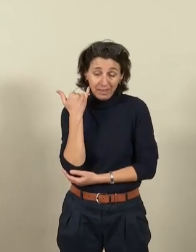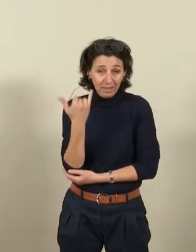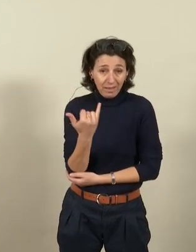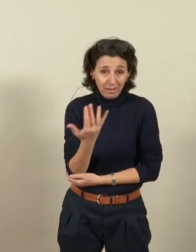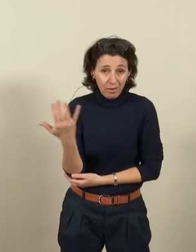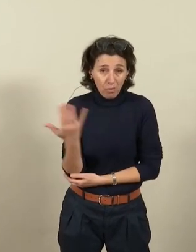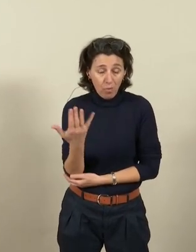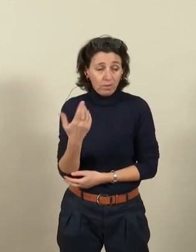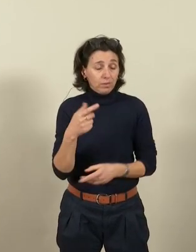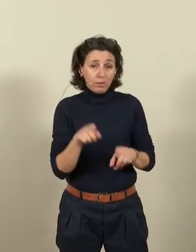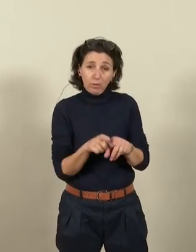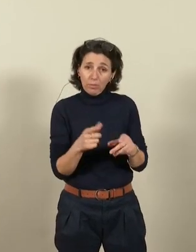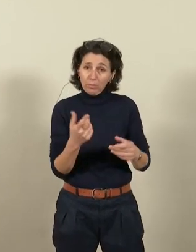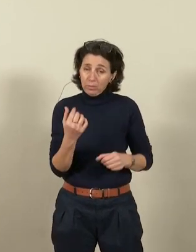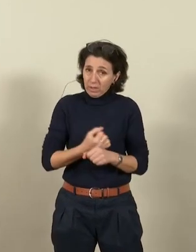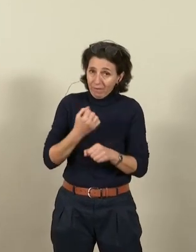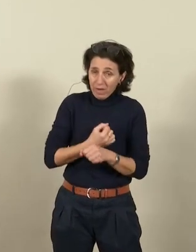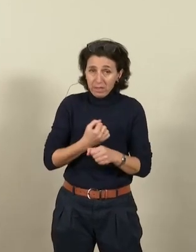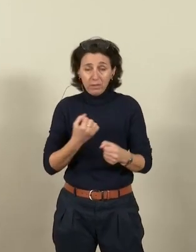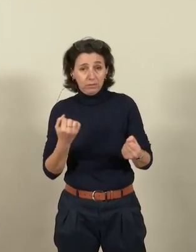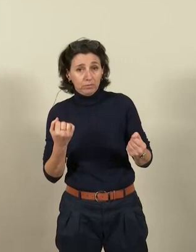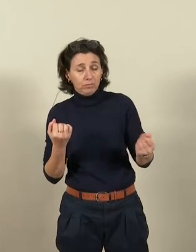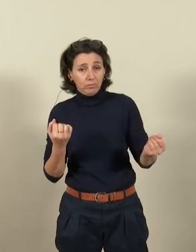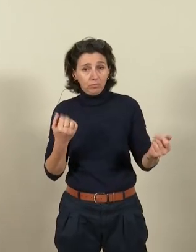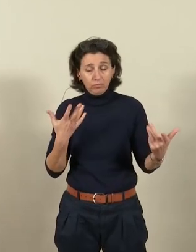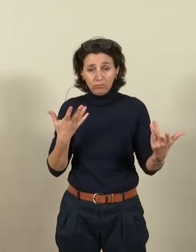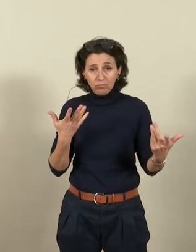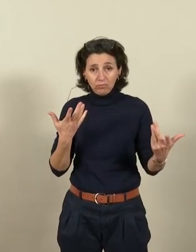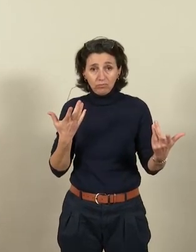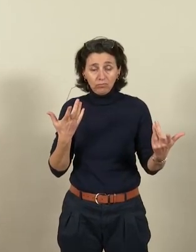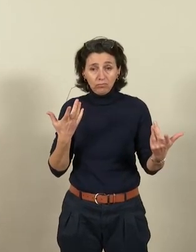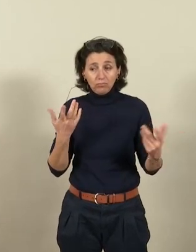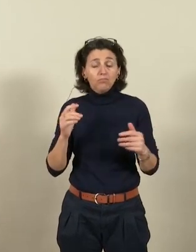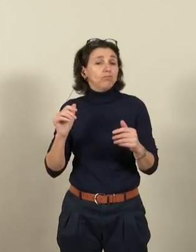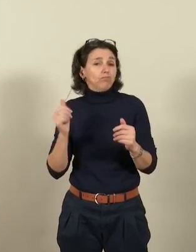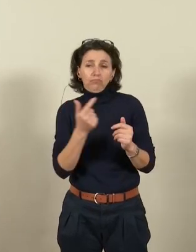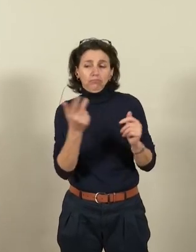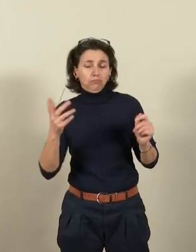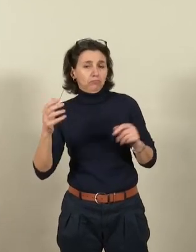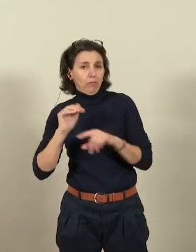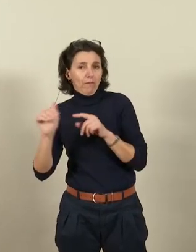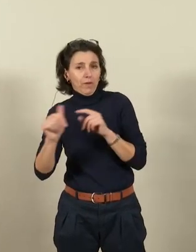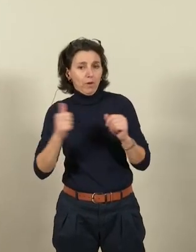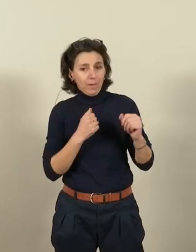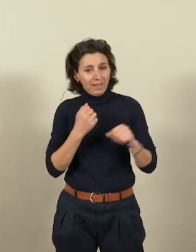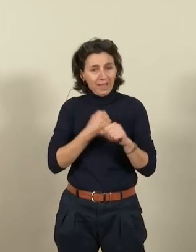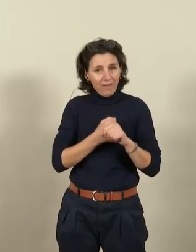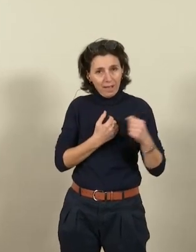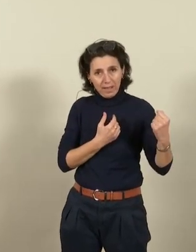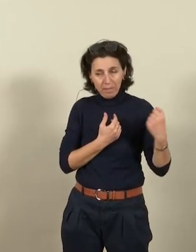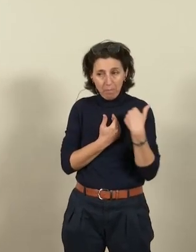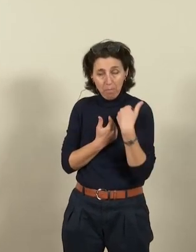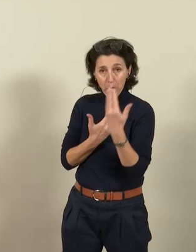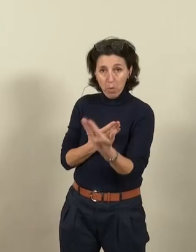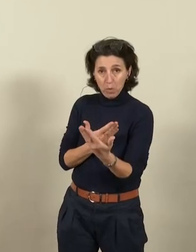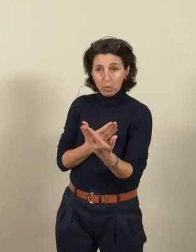travail euh fait par certains certaines de proposer aux autres associations qui auront